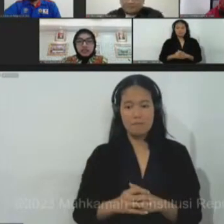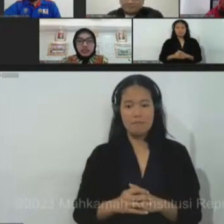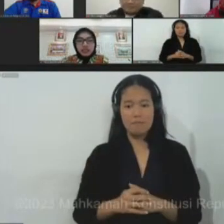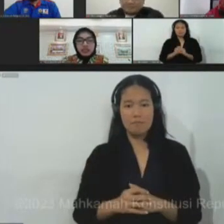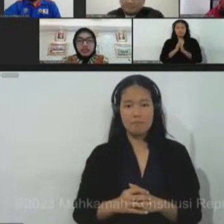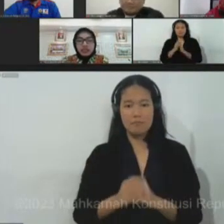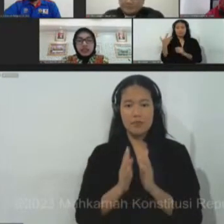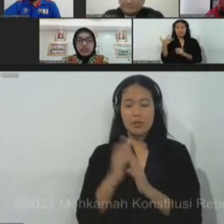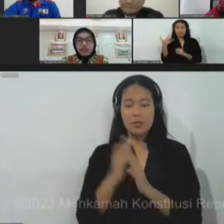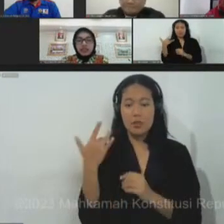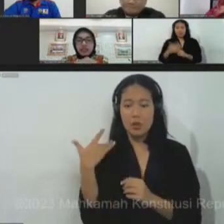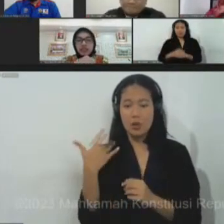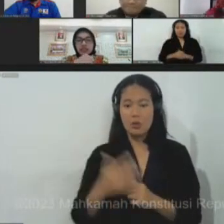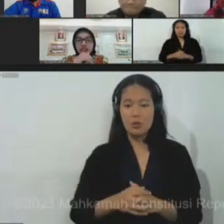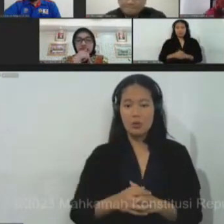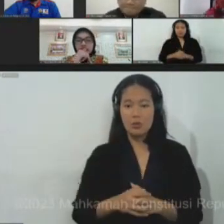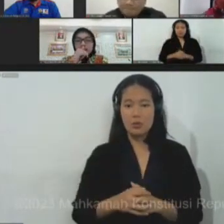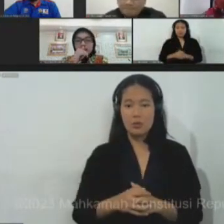jangan